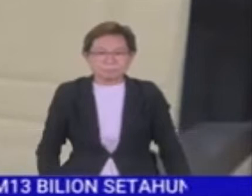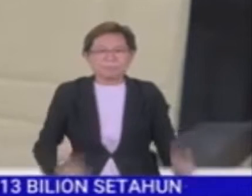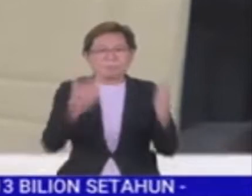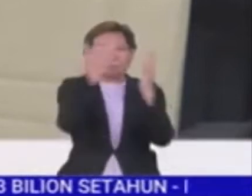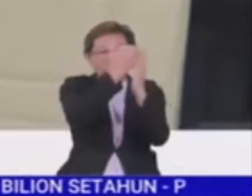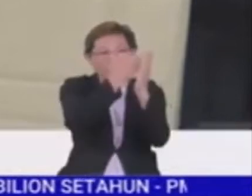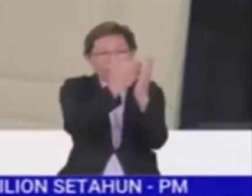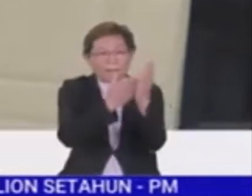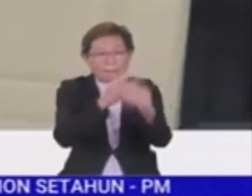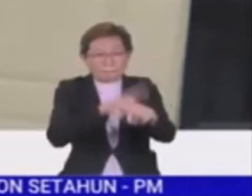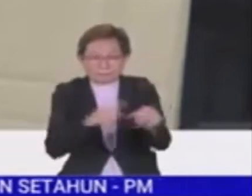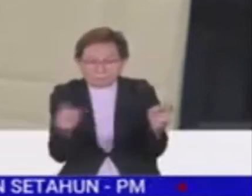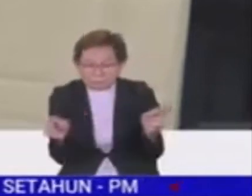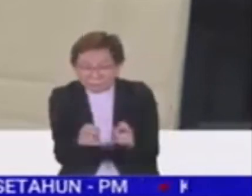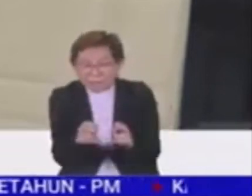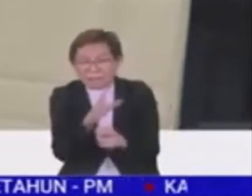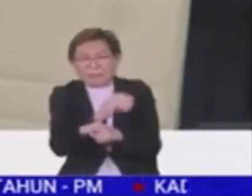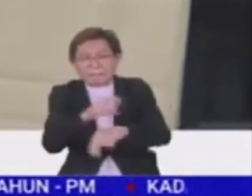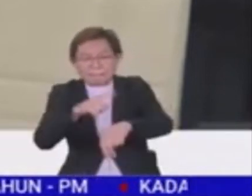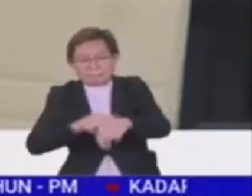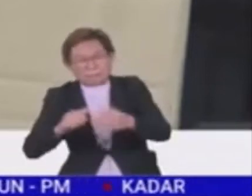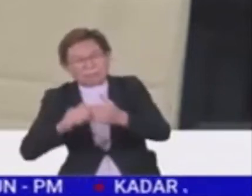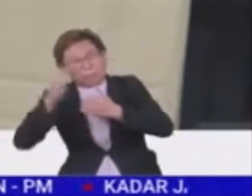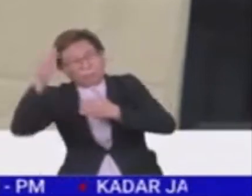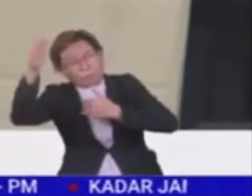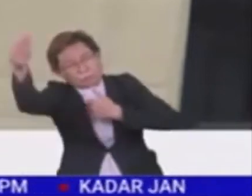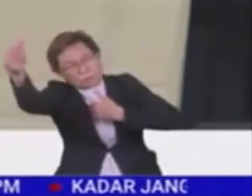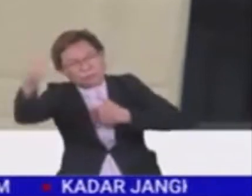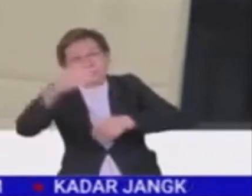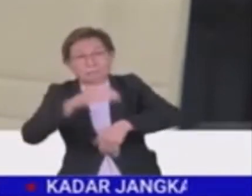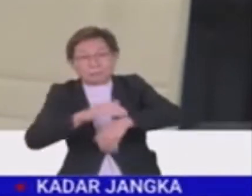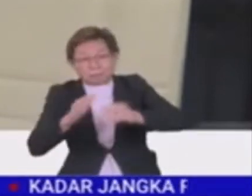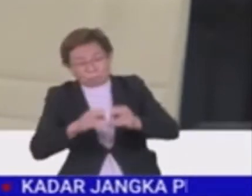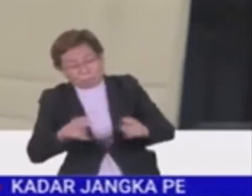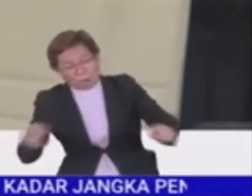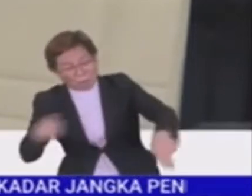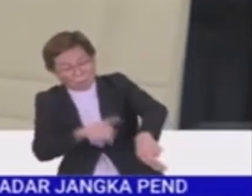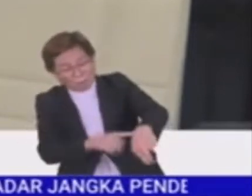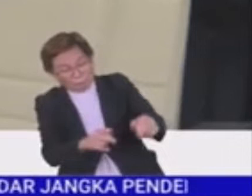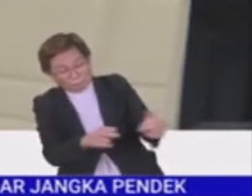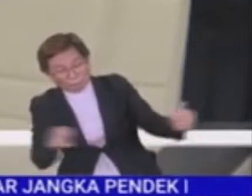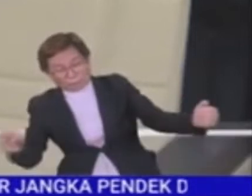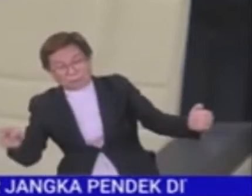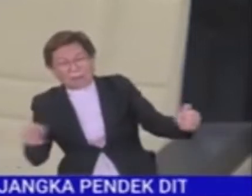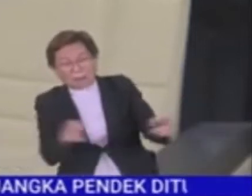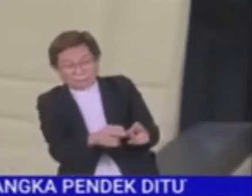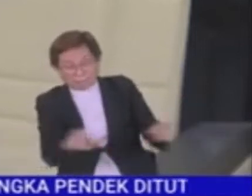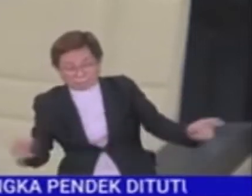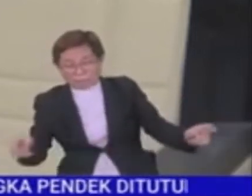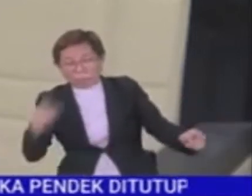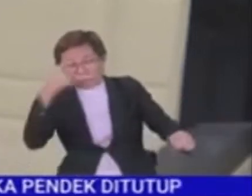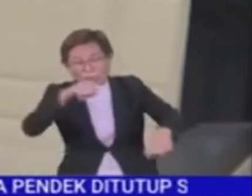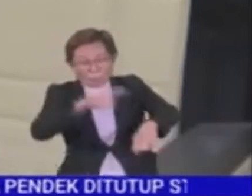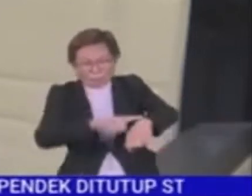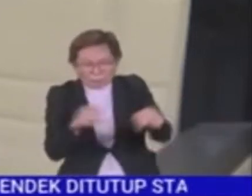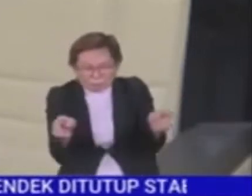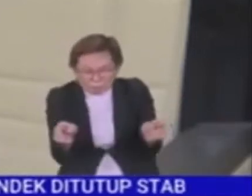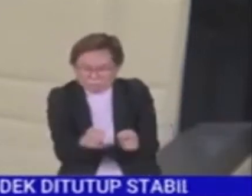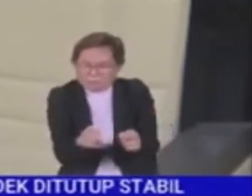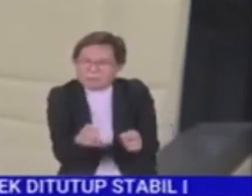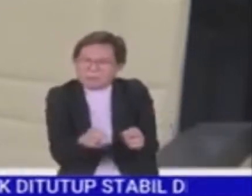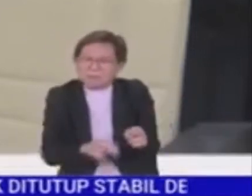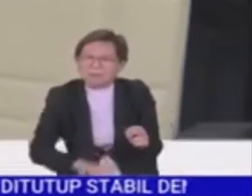Langkah-langkah jangka pendek dan juga jangka panjang. So untuk yang jangka pendek tu, saya rasa kebanyakan